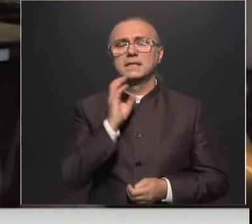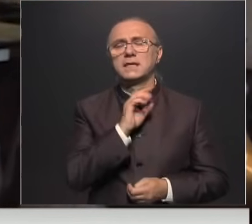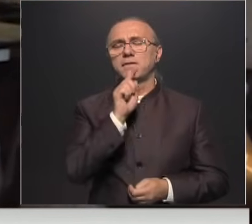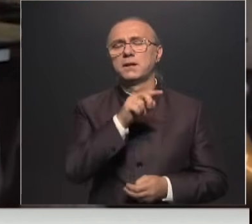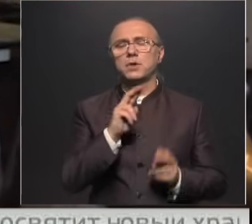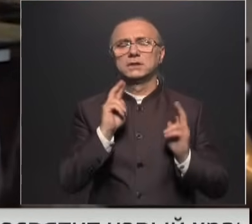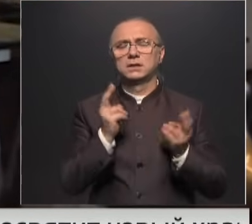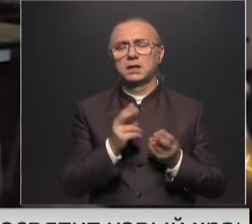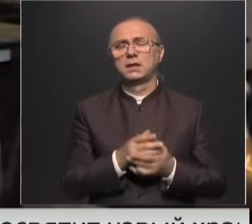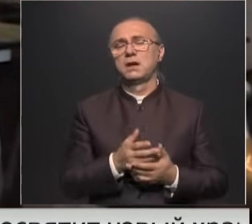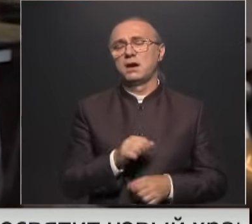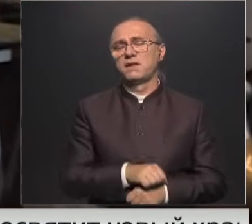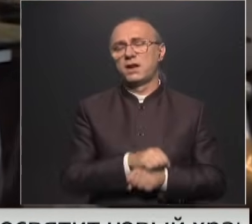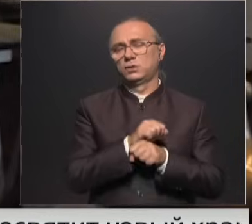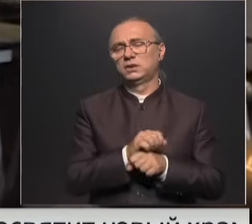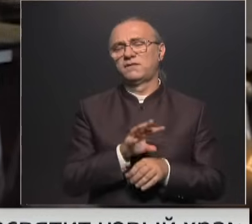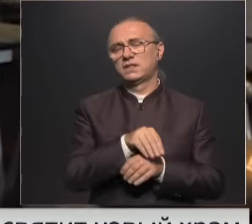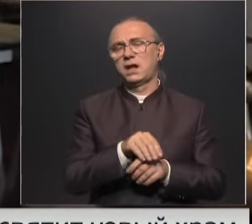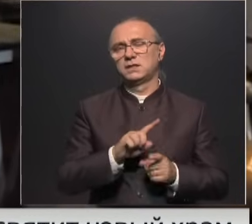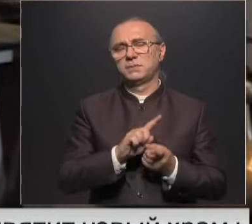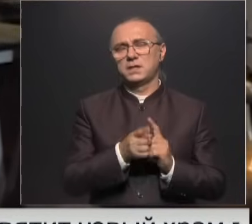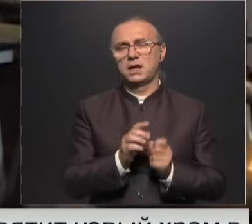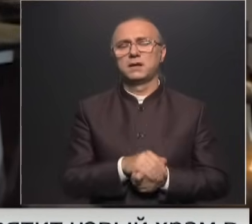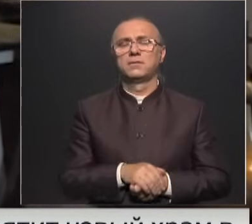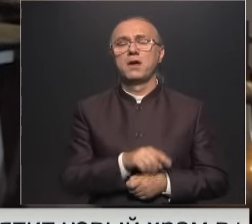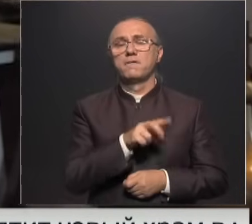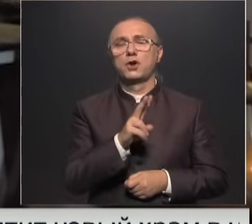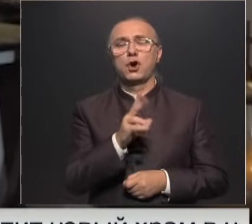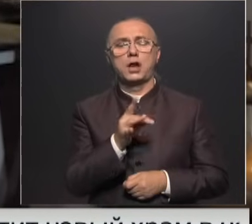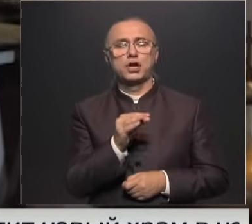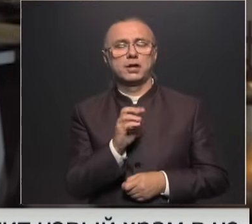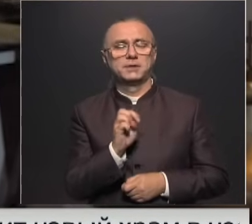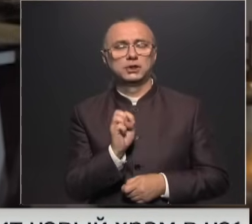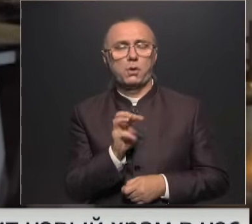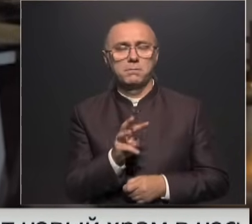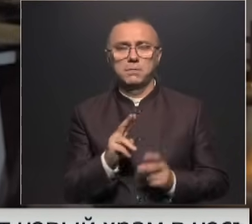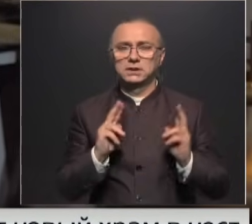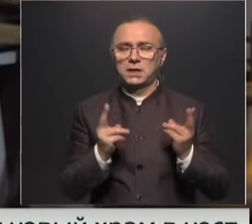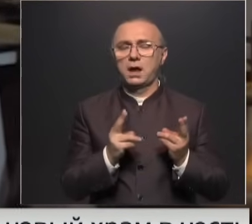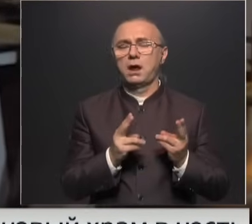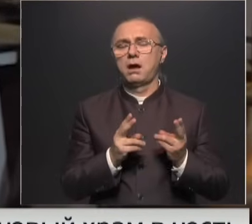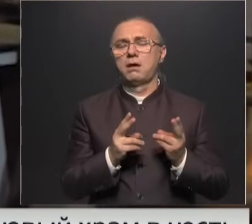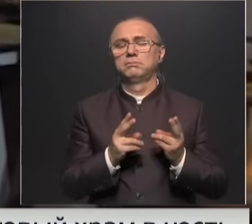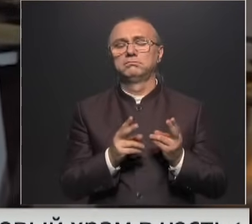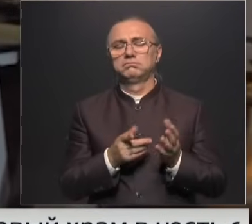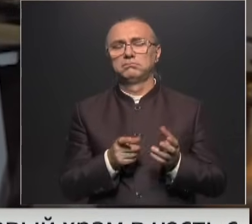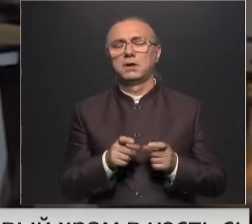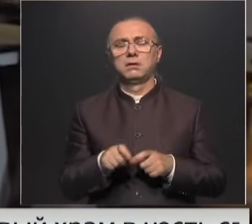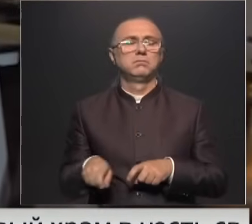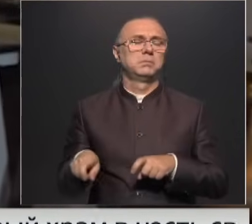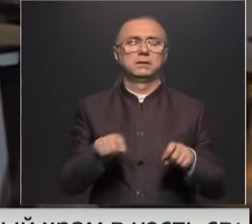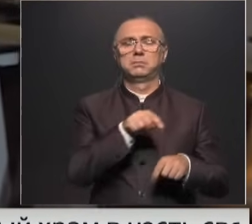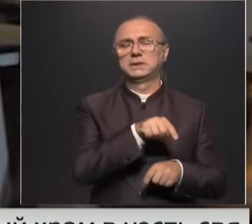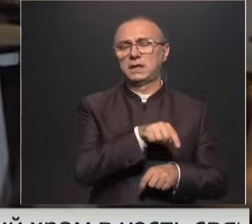монастырей. С некоторого времени в Коряжемском монастыре поселился комендант. Но мы можем предположить, что именно